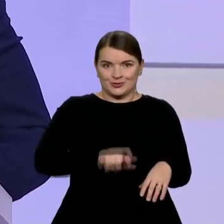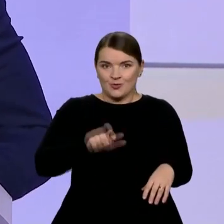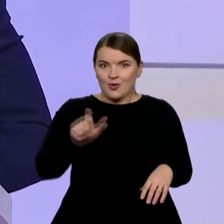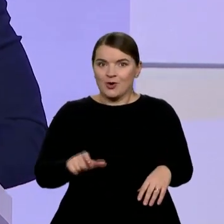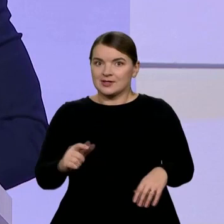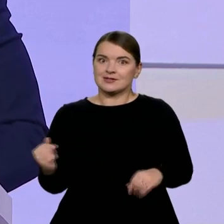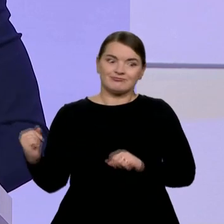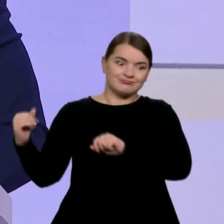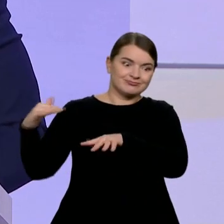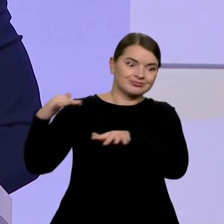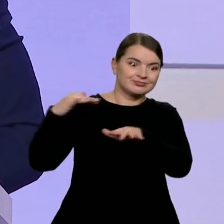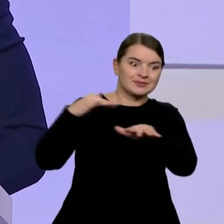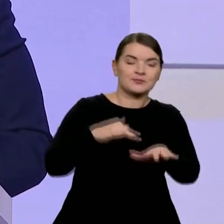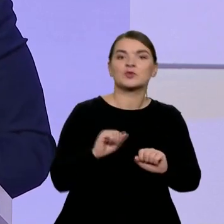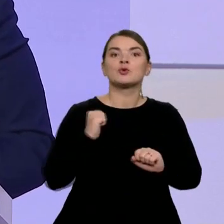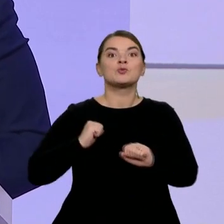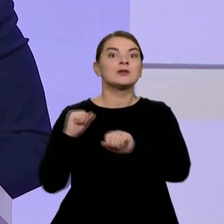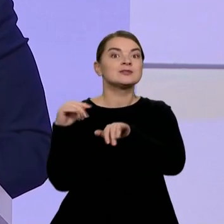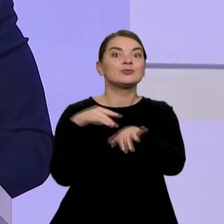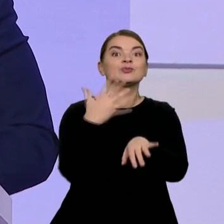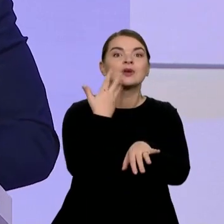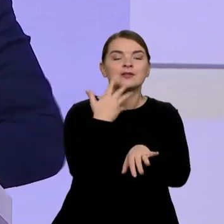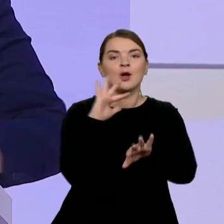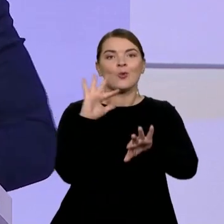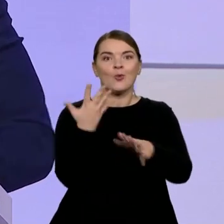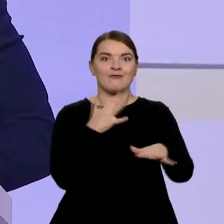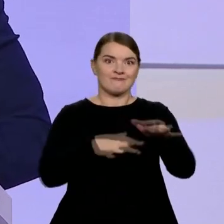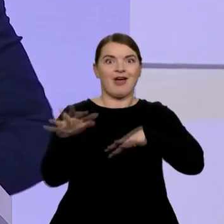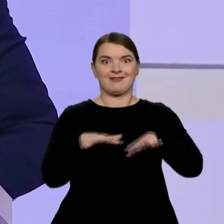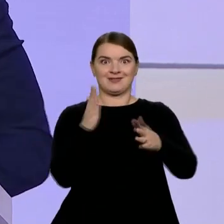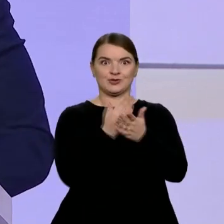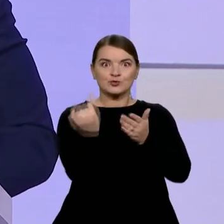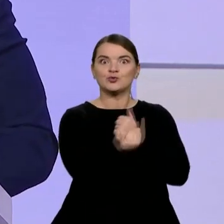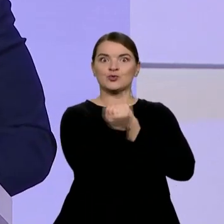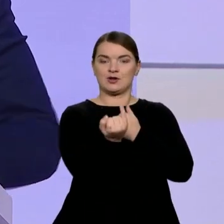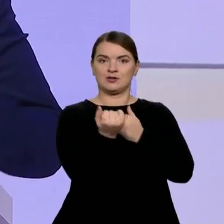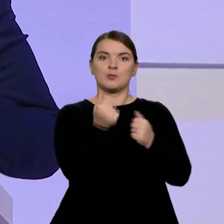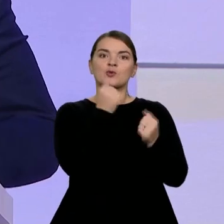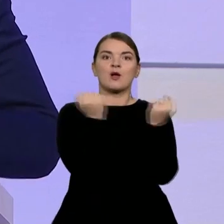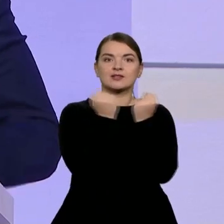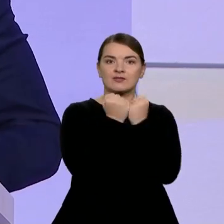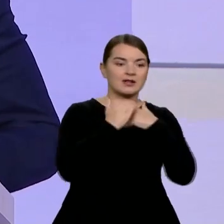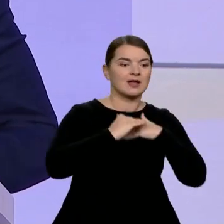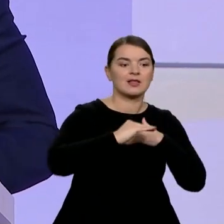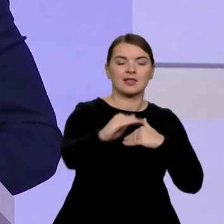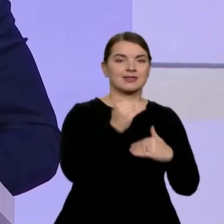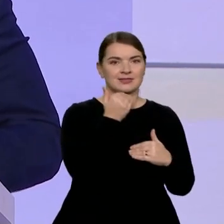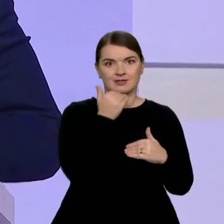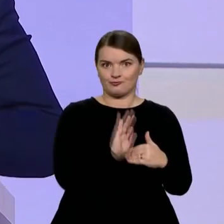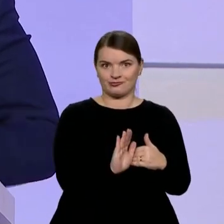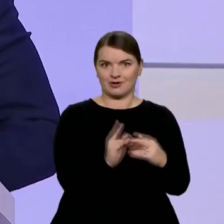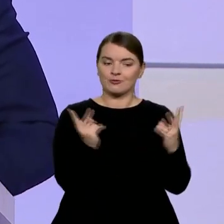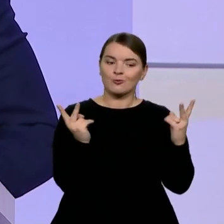kažkas vyksta. Tai negana yra sutvarkyti, ištiesti asfalto, trinkelės, turi dar pasitelkti fantaziją,